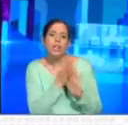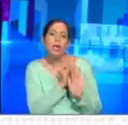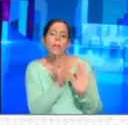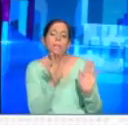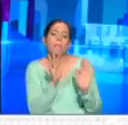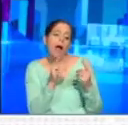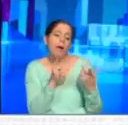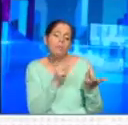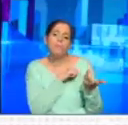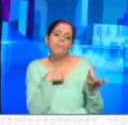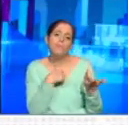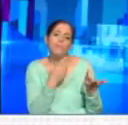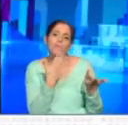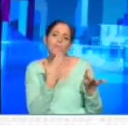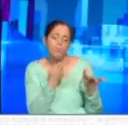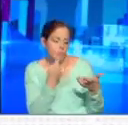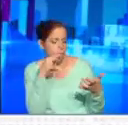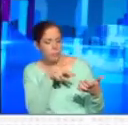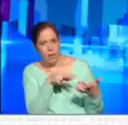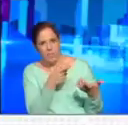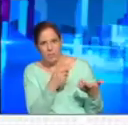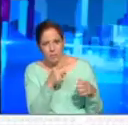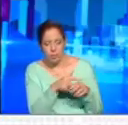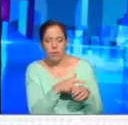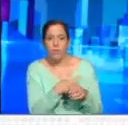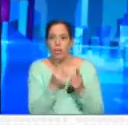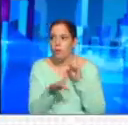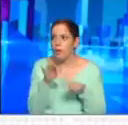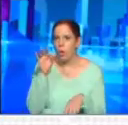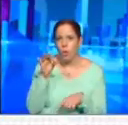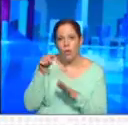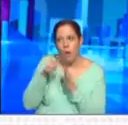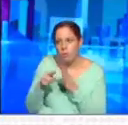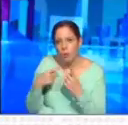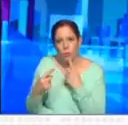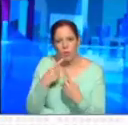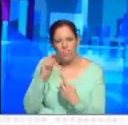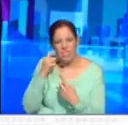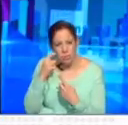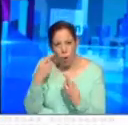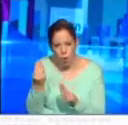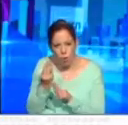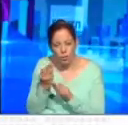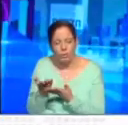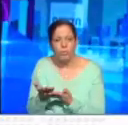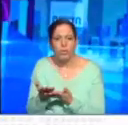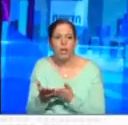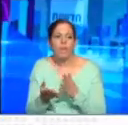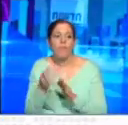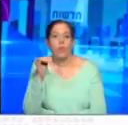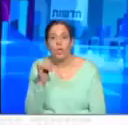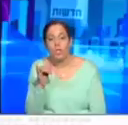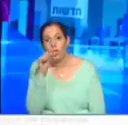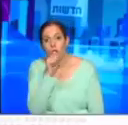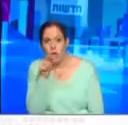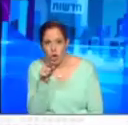מאת עצמו בלבד, ואז שהם גילו את העומק של המונולוגים ואת הצחוק שמתגלה מתוך הדבר הזה. ויונתן ששר